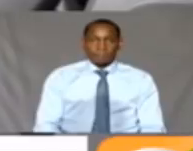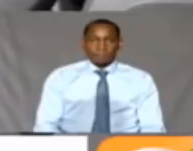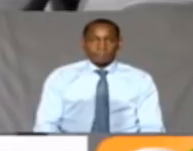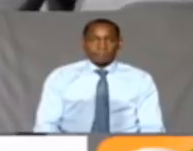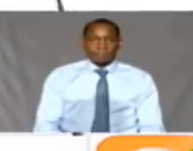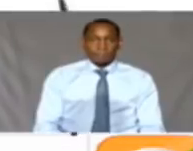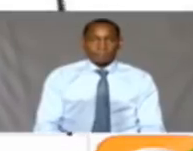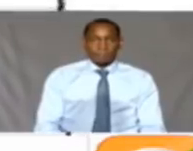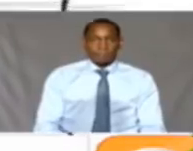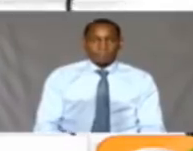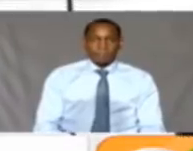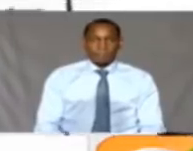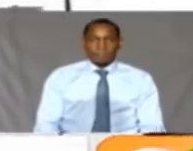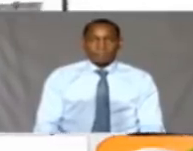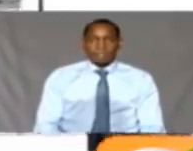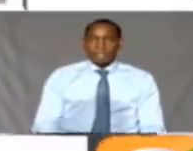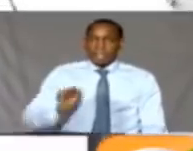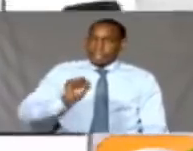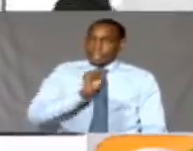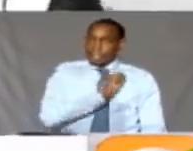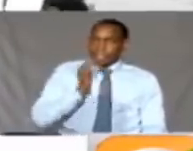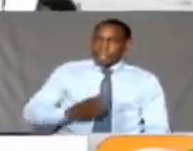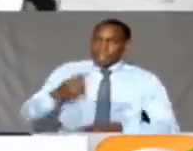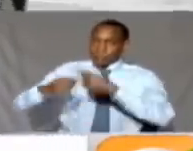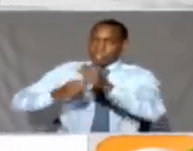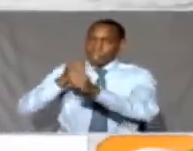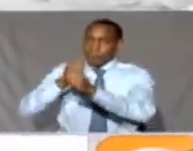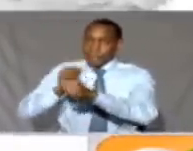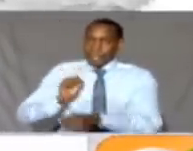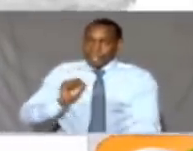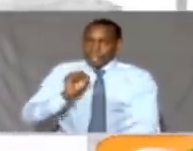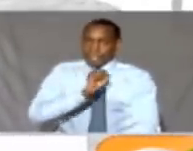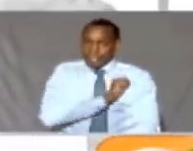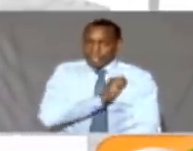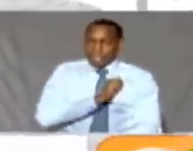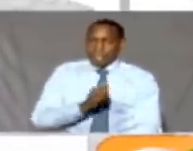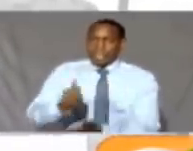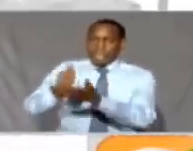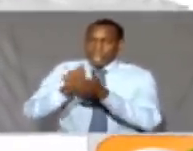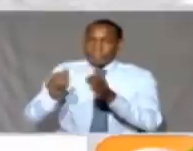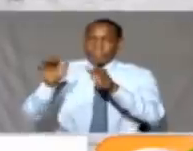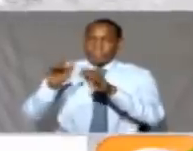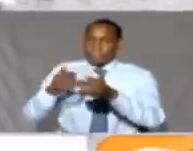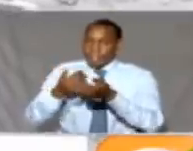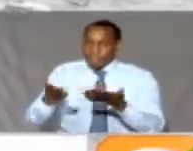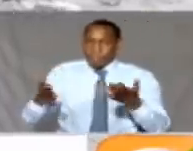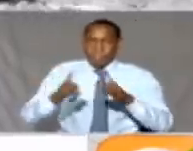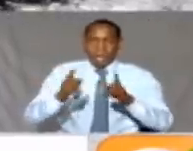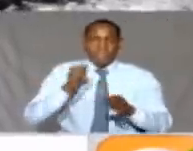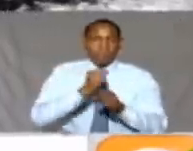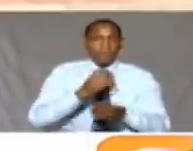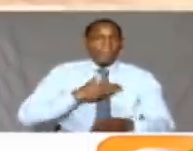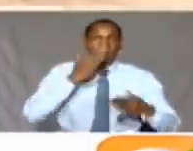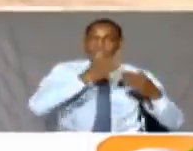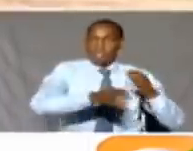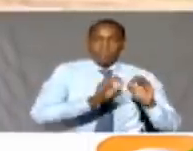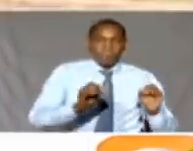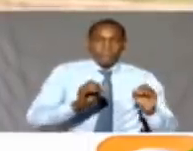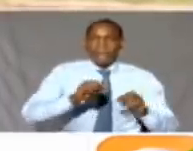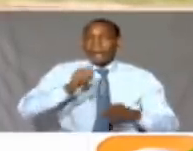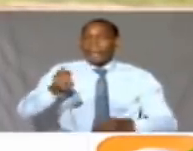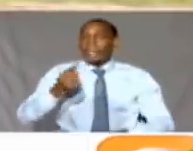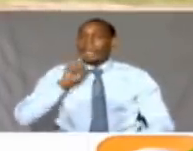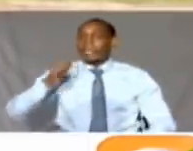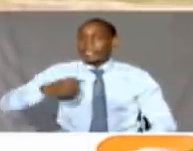na jina sasa hivi. Wacha senator akae afanye kazi yake senator. Hunisaidia kwa kila njia. Lakini mimi kazi yangu siwaache. Na ananiambia niache,